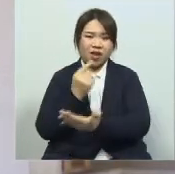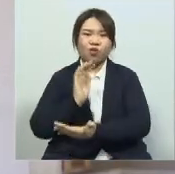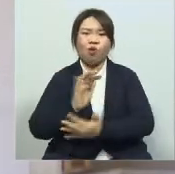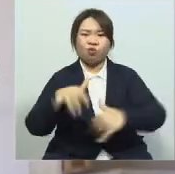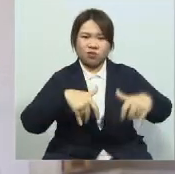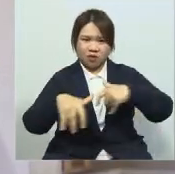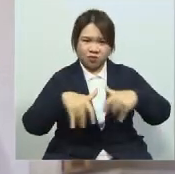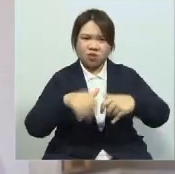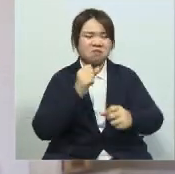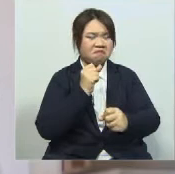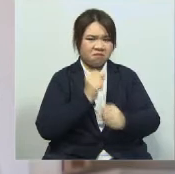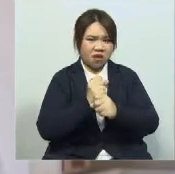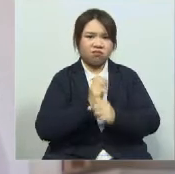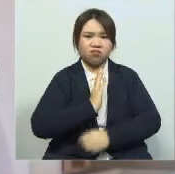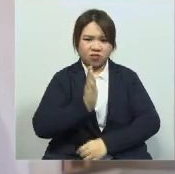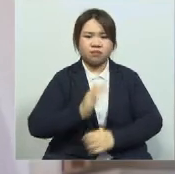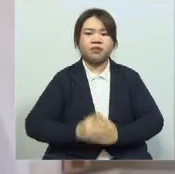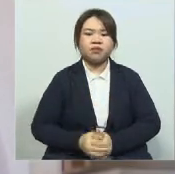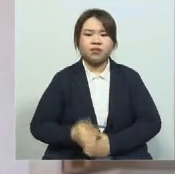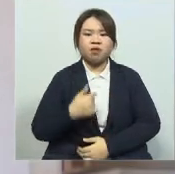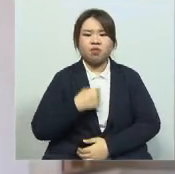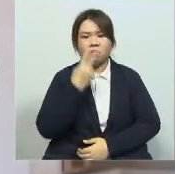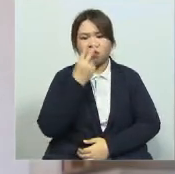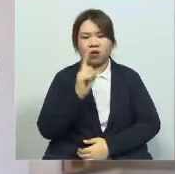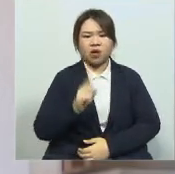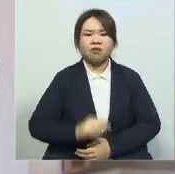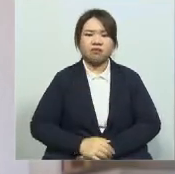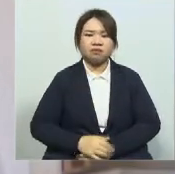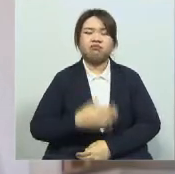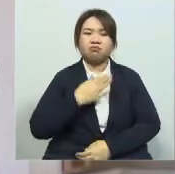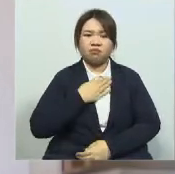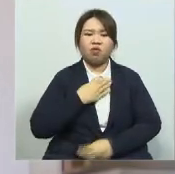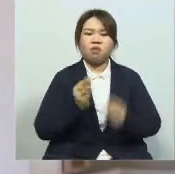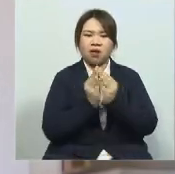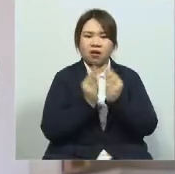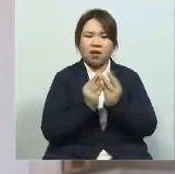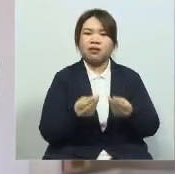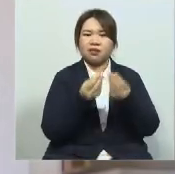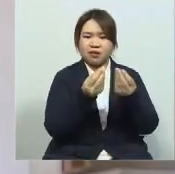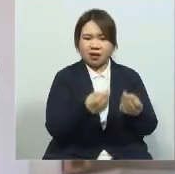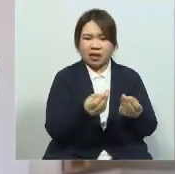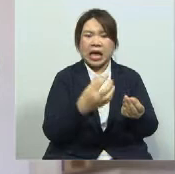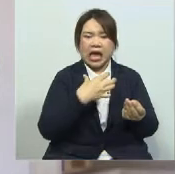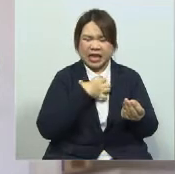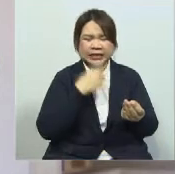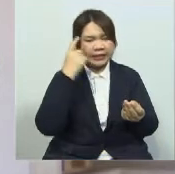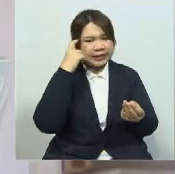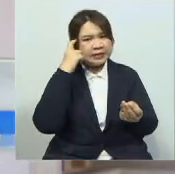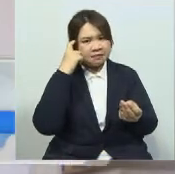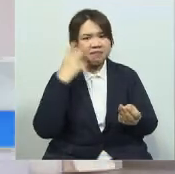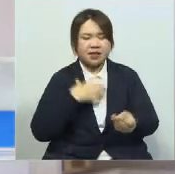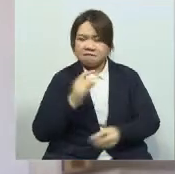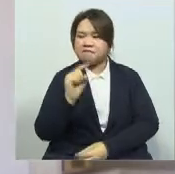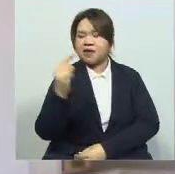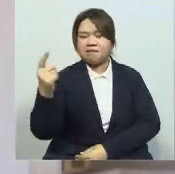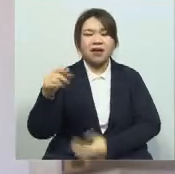ความชอบธรรมมุมมองของผมเองผมคิดว่าเสียงของผมเนี่ยผมอยากจะเลือกยอมเสี่ยงไปเลือกอะไรให